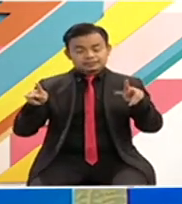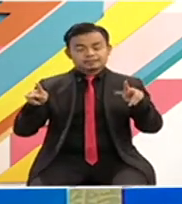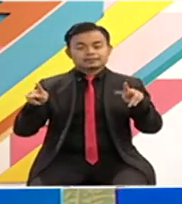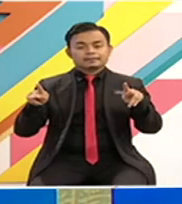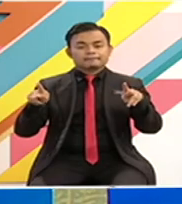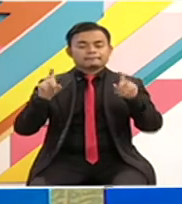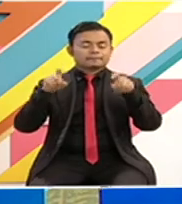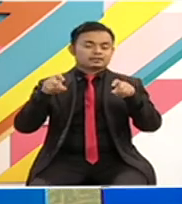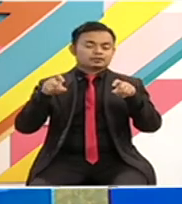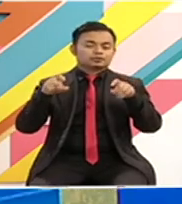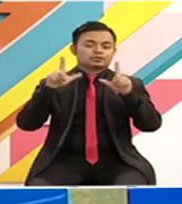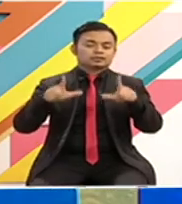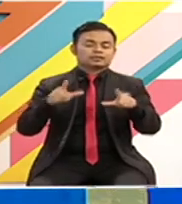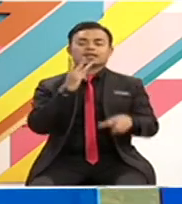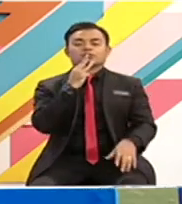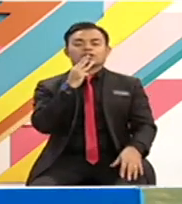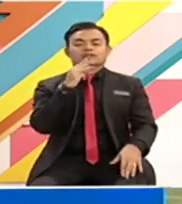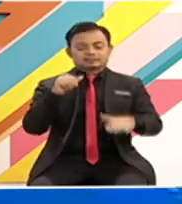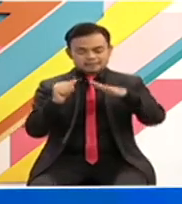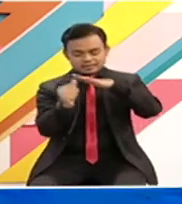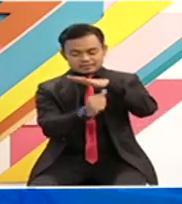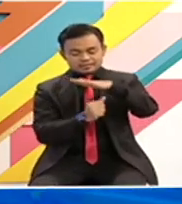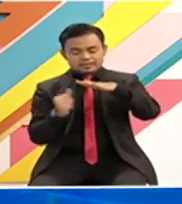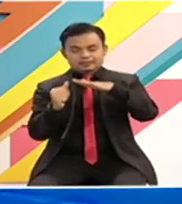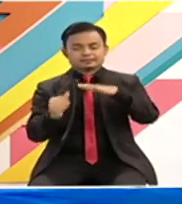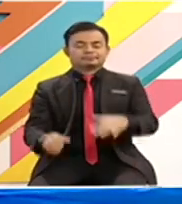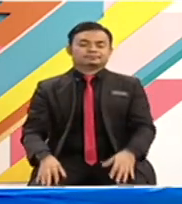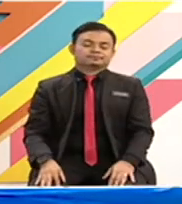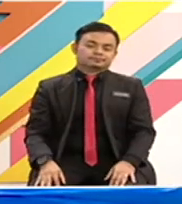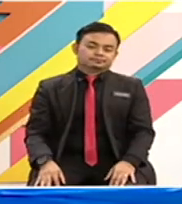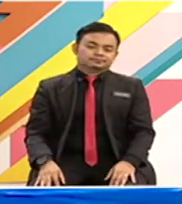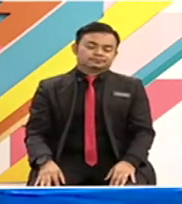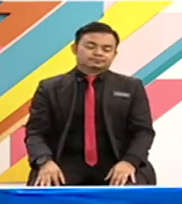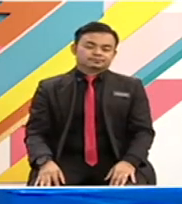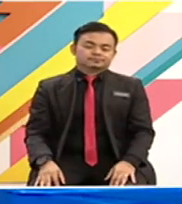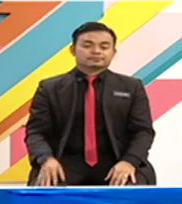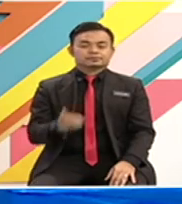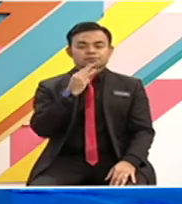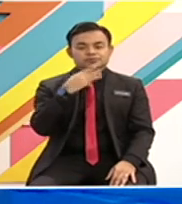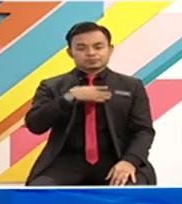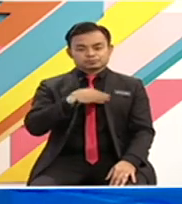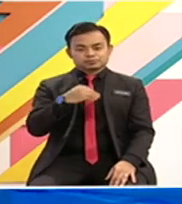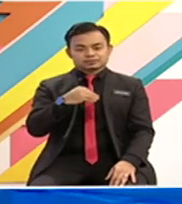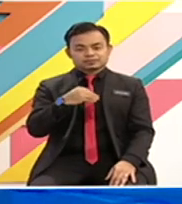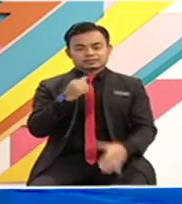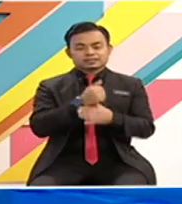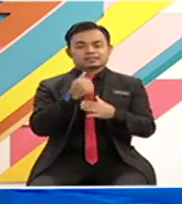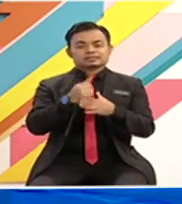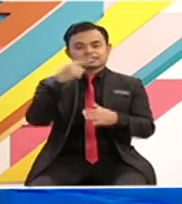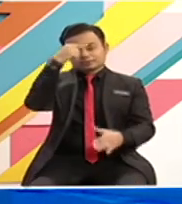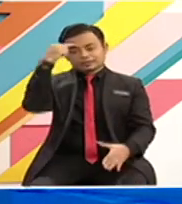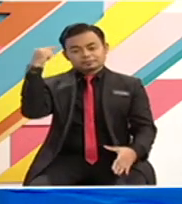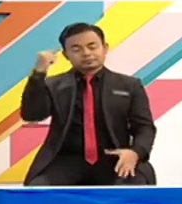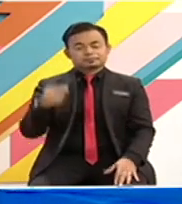dasarnya awalnya Dasa kalau cewek gua Celine Cikgu akan gunung warna putih atau warna hitam ya Kenapa perlu ada warna